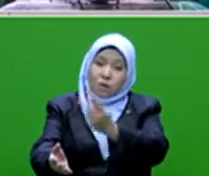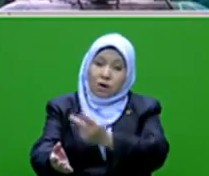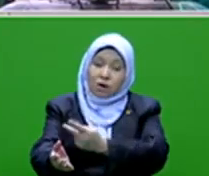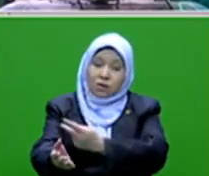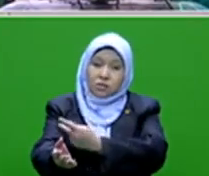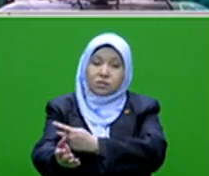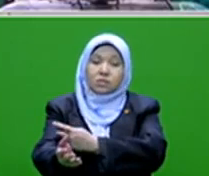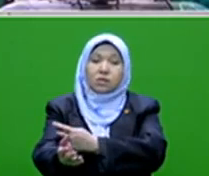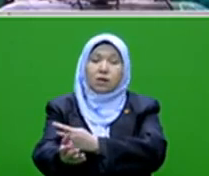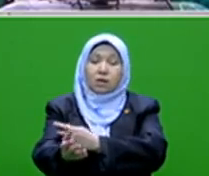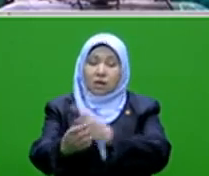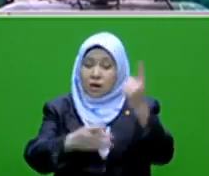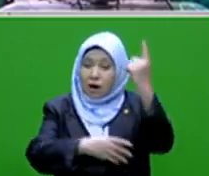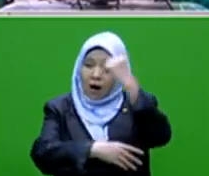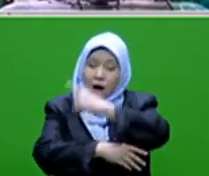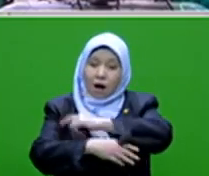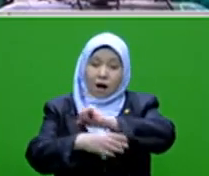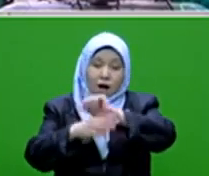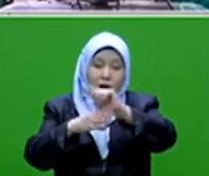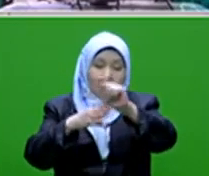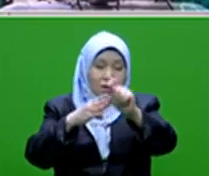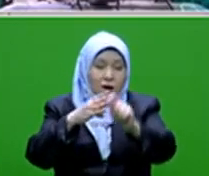مالك يوم